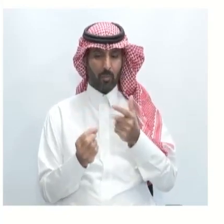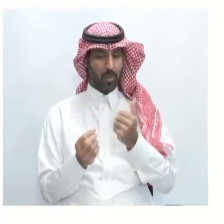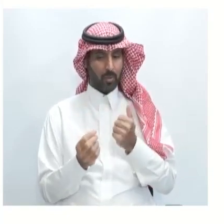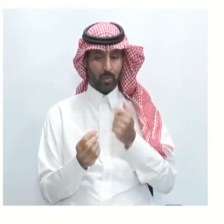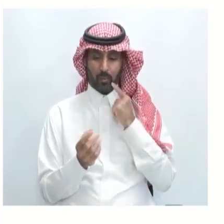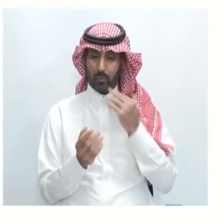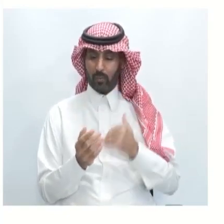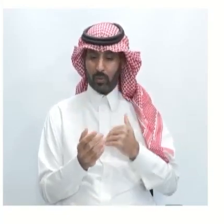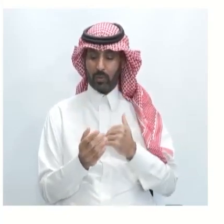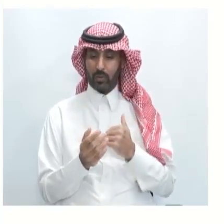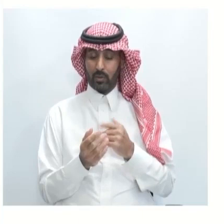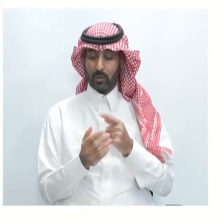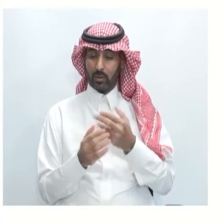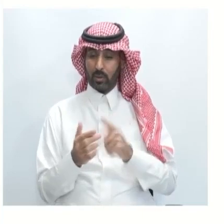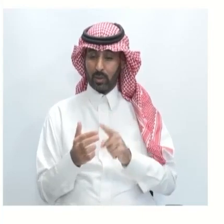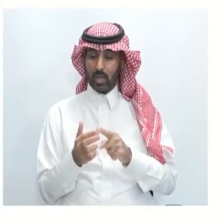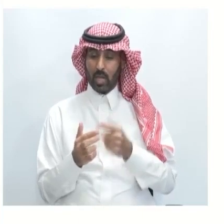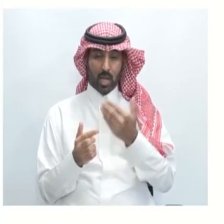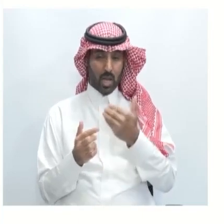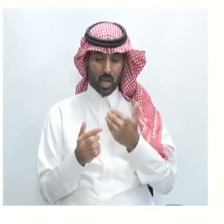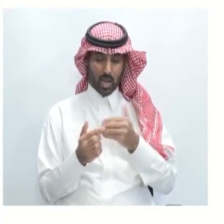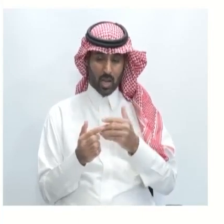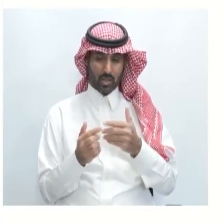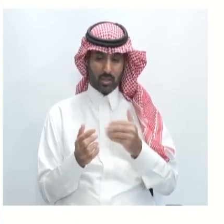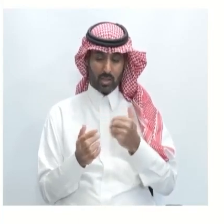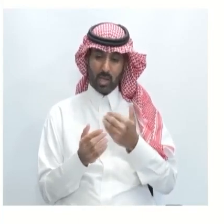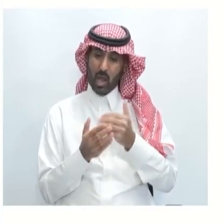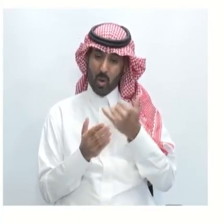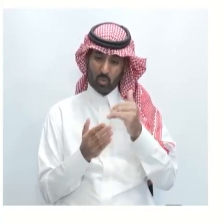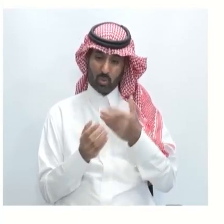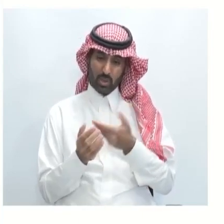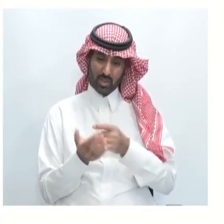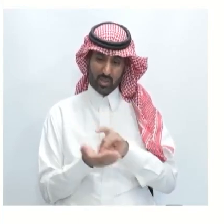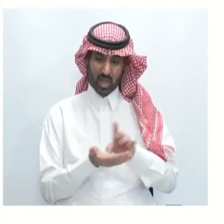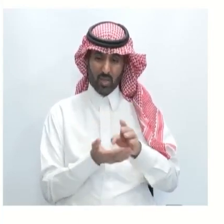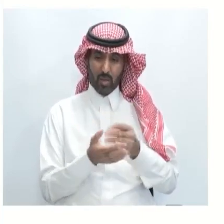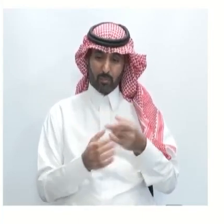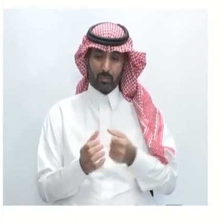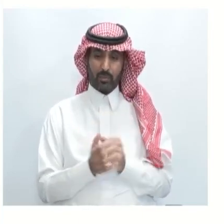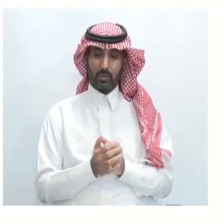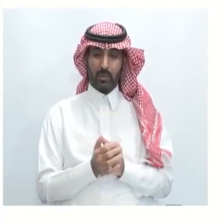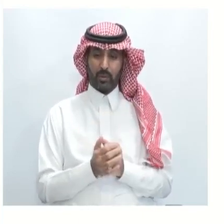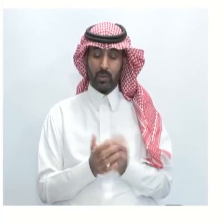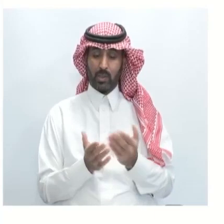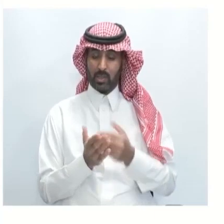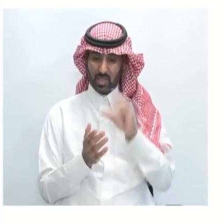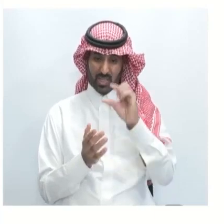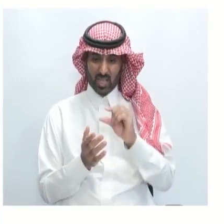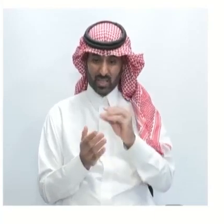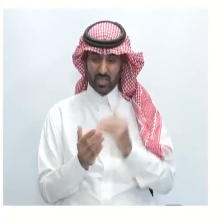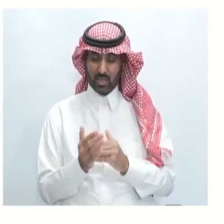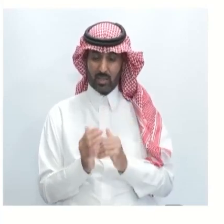بالطبع لا الحد الاوسط يحذف من النتيجه الان نعود الى الحد الاصغر